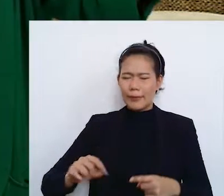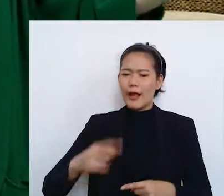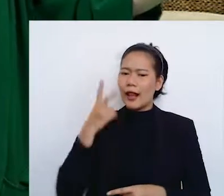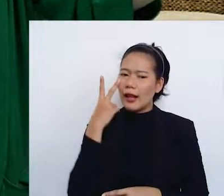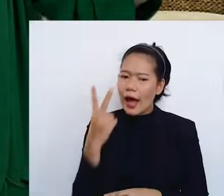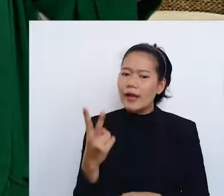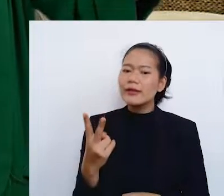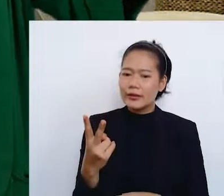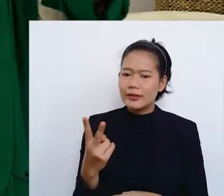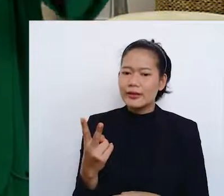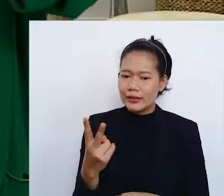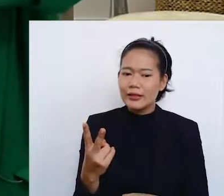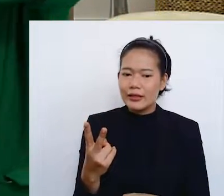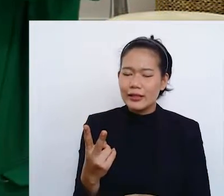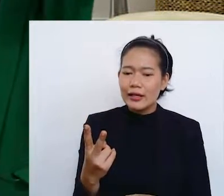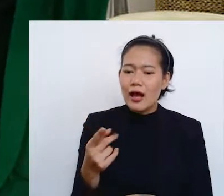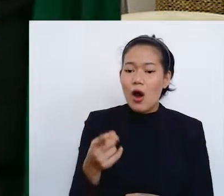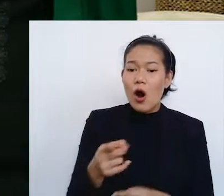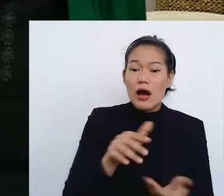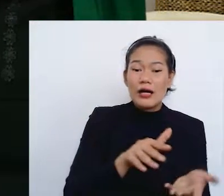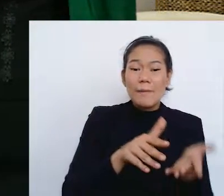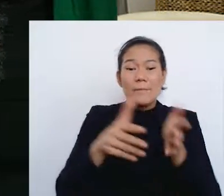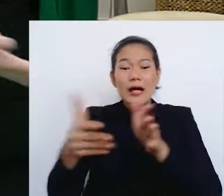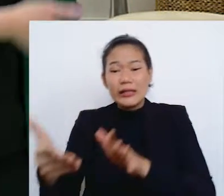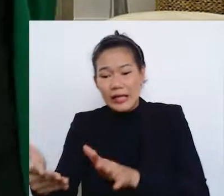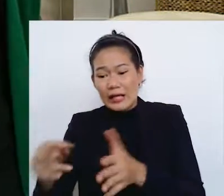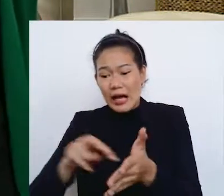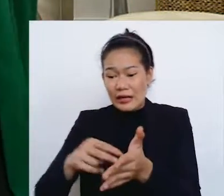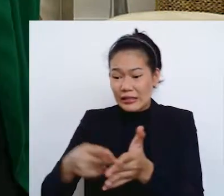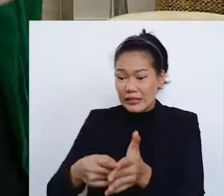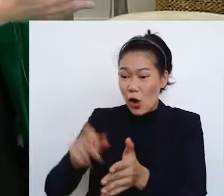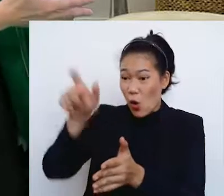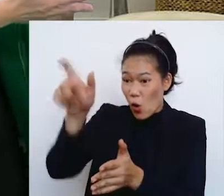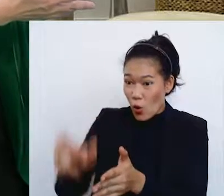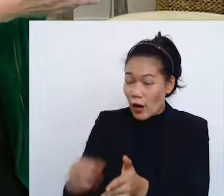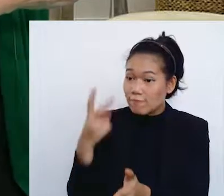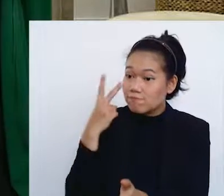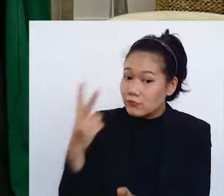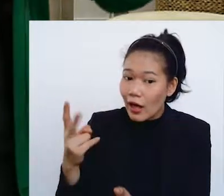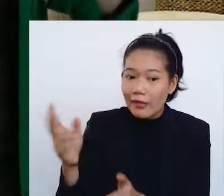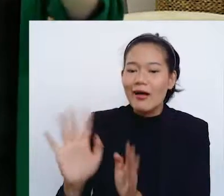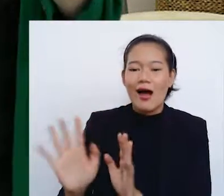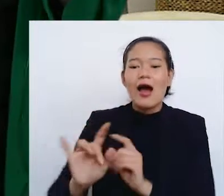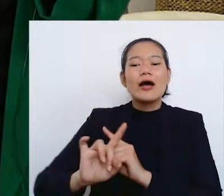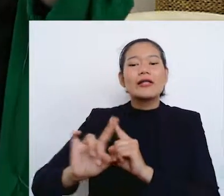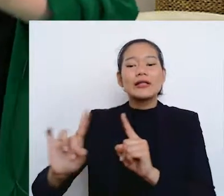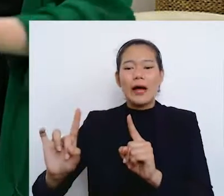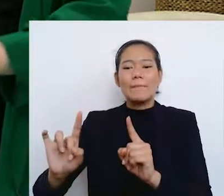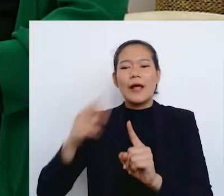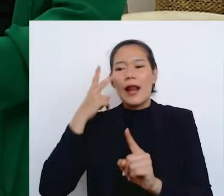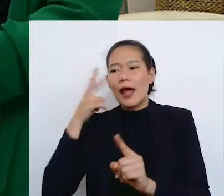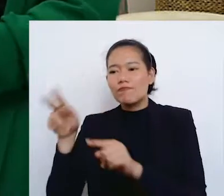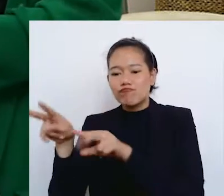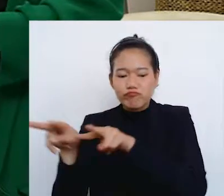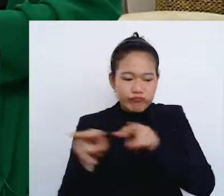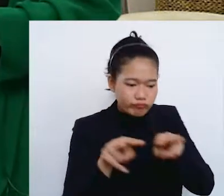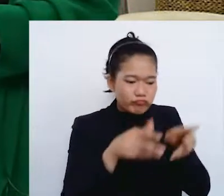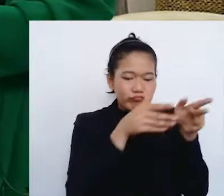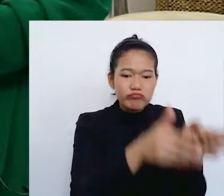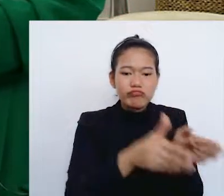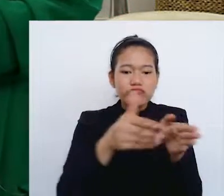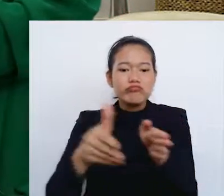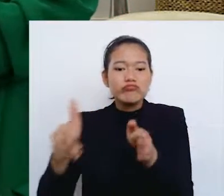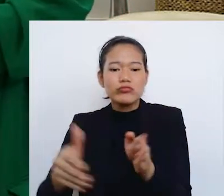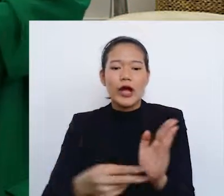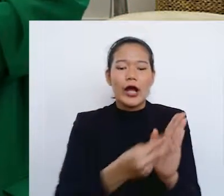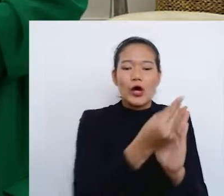mau lihat bahwa terjadi kematian bukan hanya dari sisi manusia, tetapi kita lihat semua sektor,